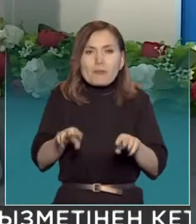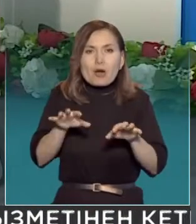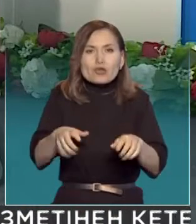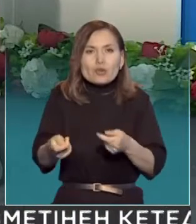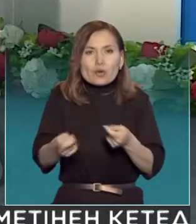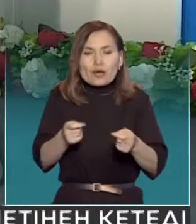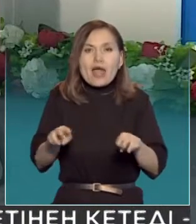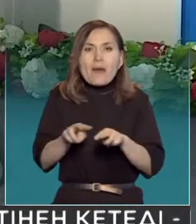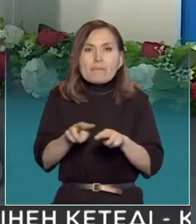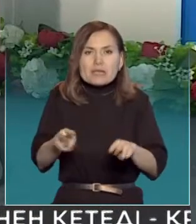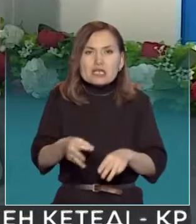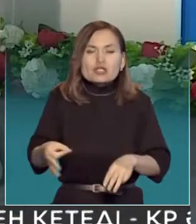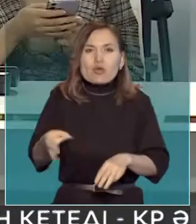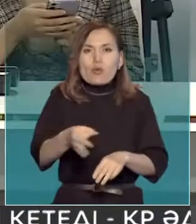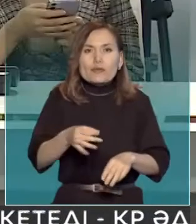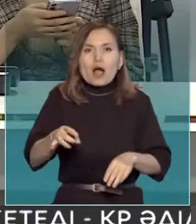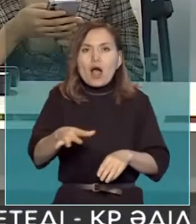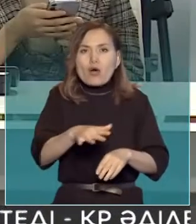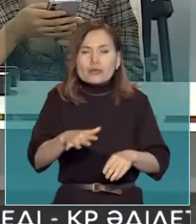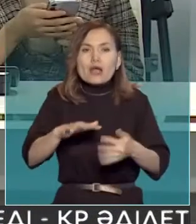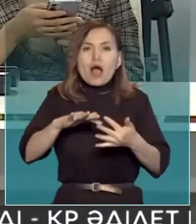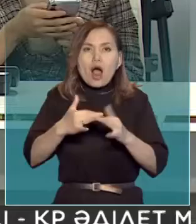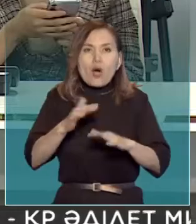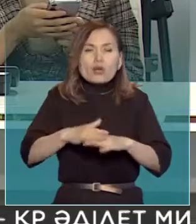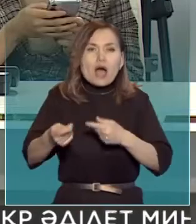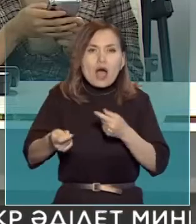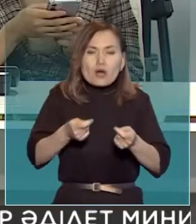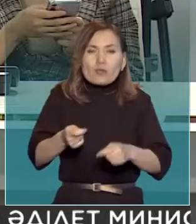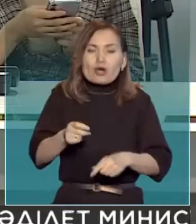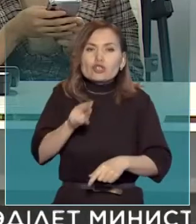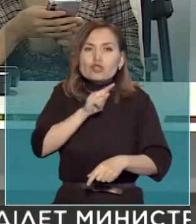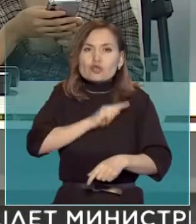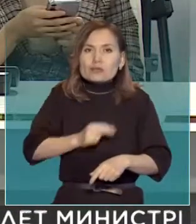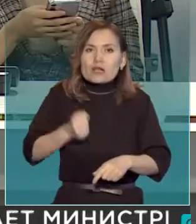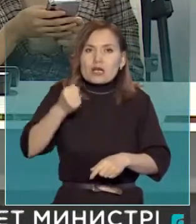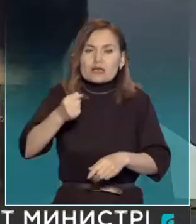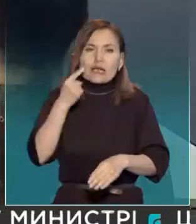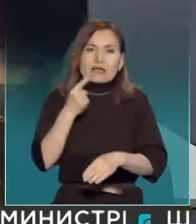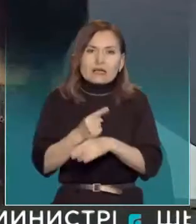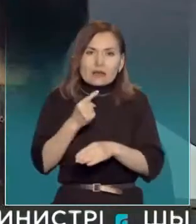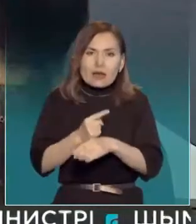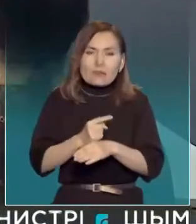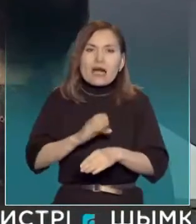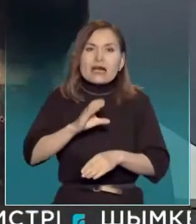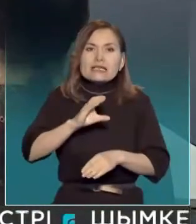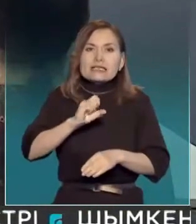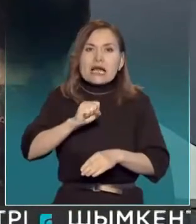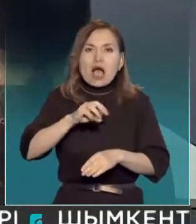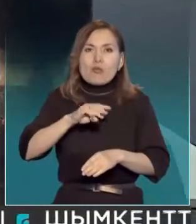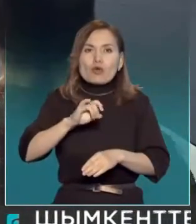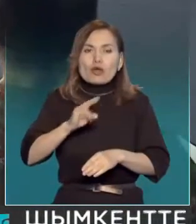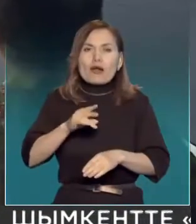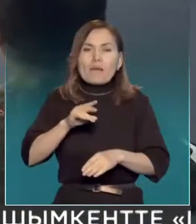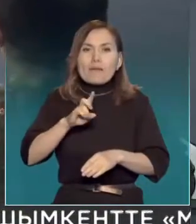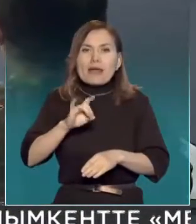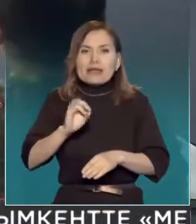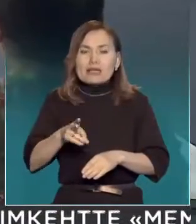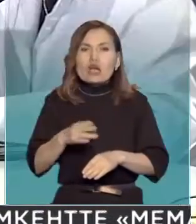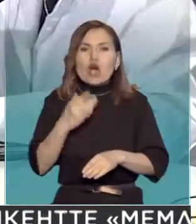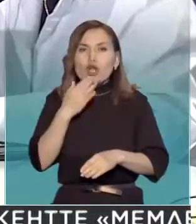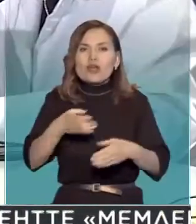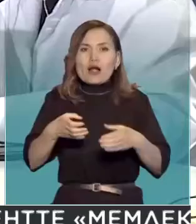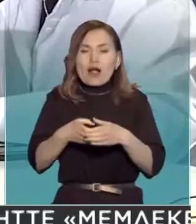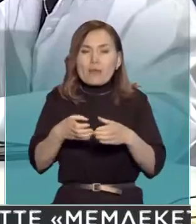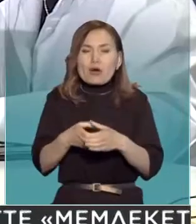төрағасы, министр, облыс, аудан тіпті ауыл әкімі болуы да тыйым салынады. Самұрық-Қазына, Бәйтерек сияқты ұлттық компанияларда да